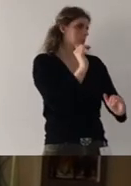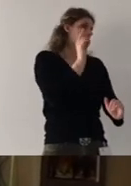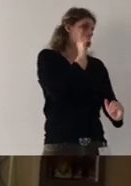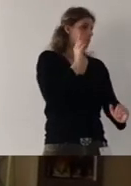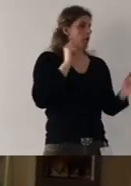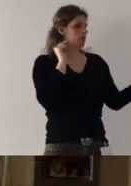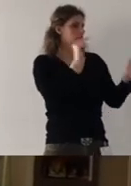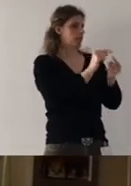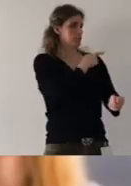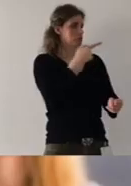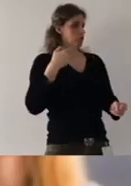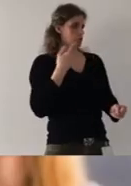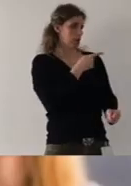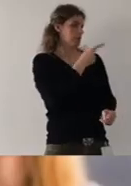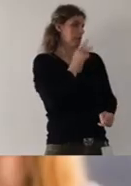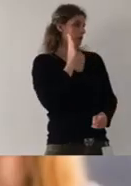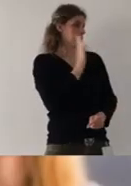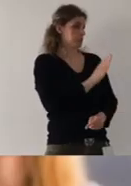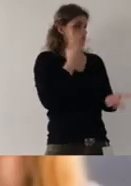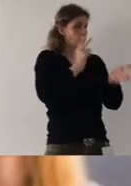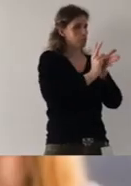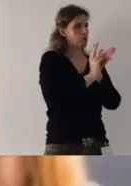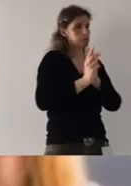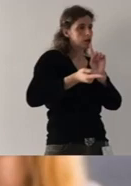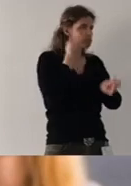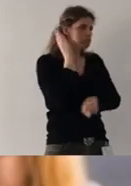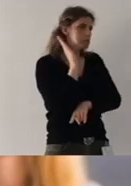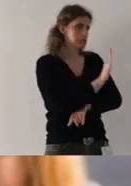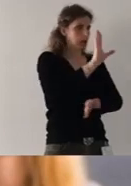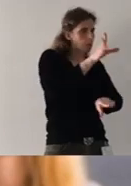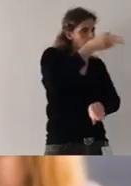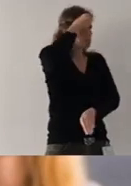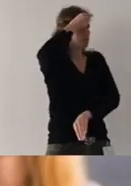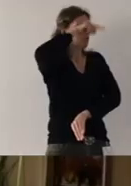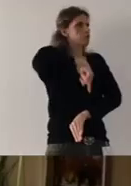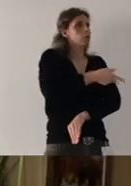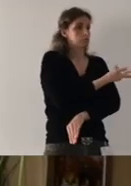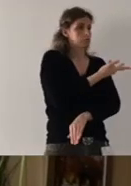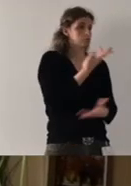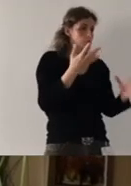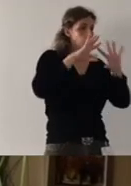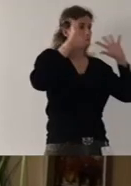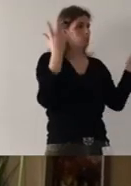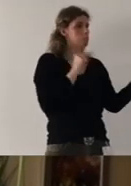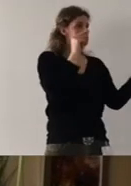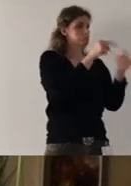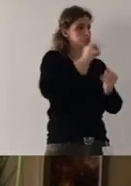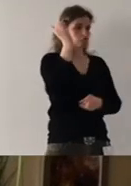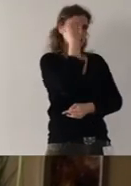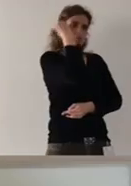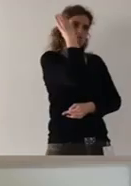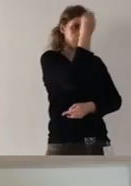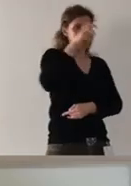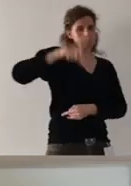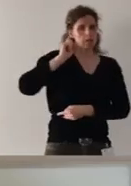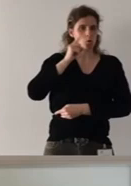même relativement élevé, puisqu'on est sur le domaine médical et donc il y a du vocabulaire à connaître. Et l'idée, c'est que les professionnels